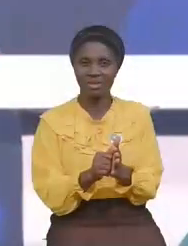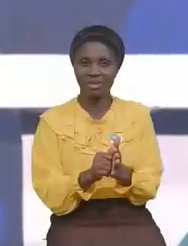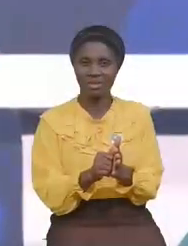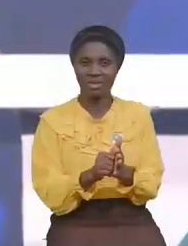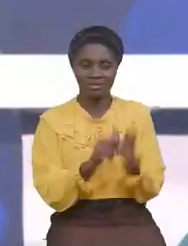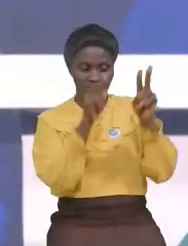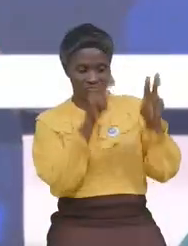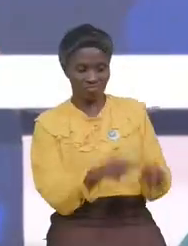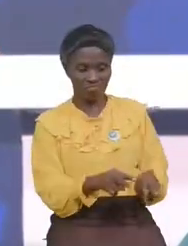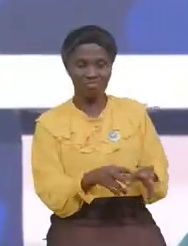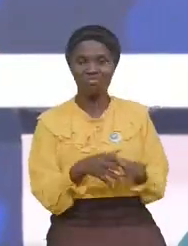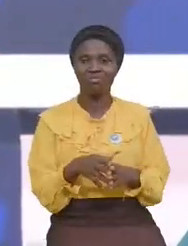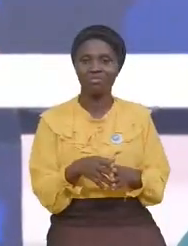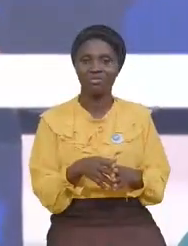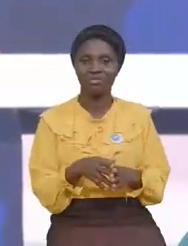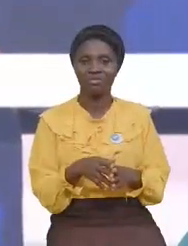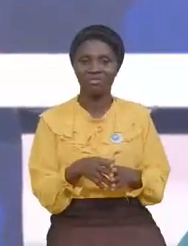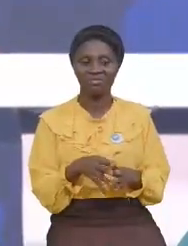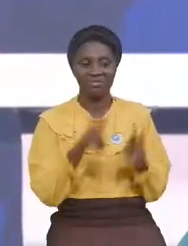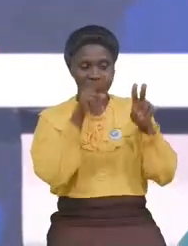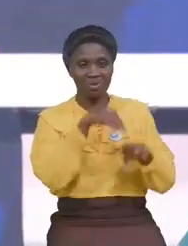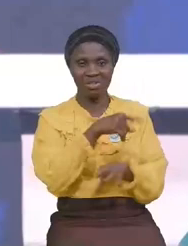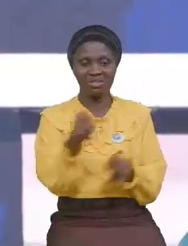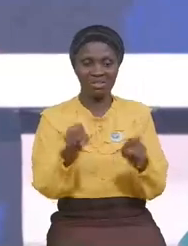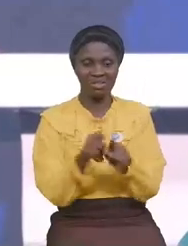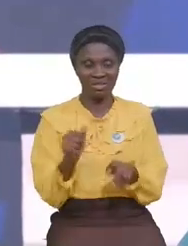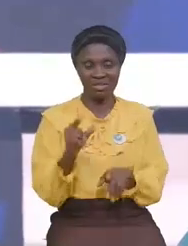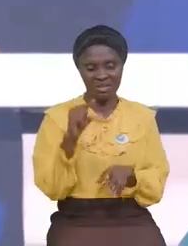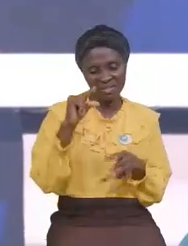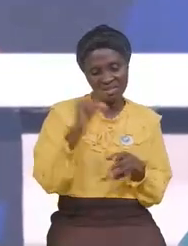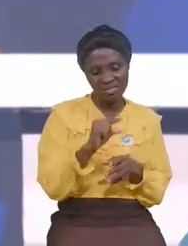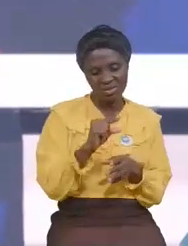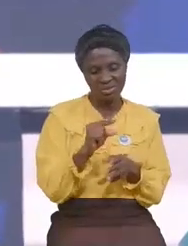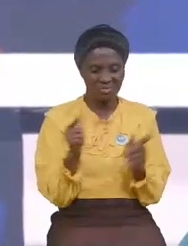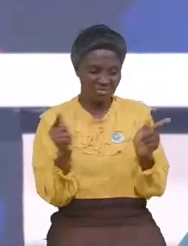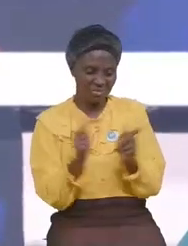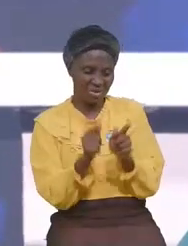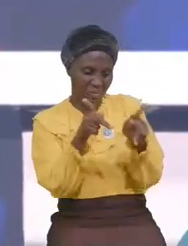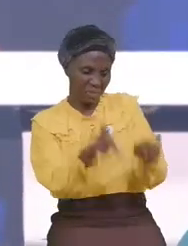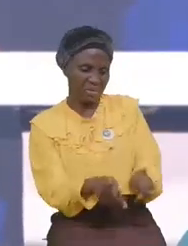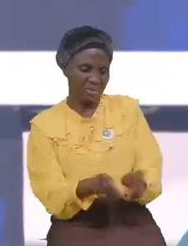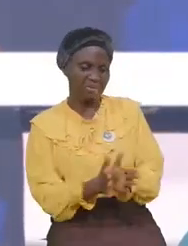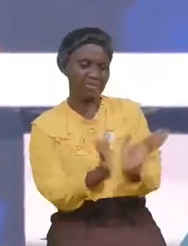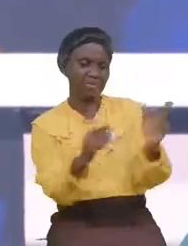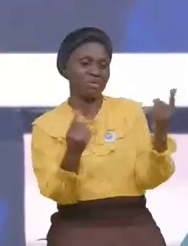toi, homme de petite taille, un criminel public notoire, un pécheur